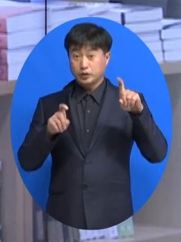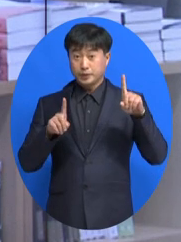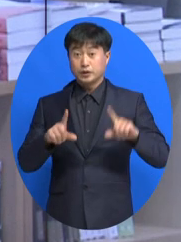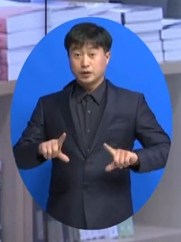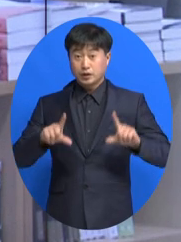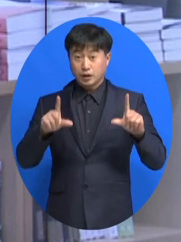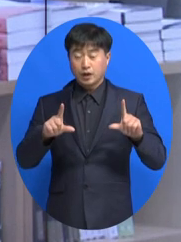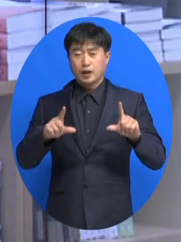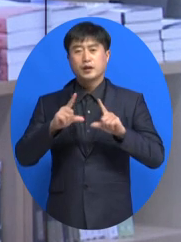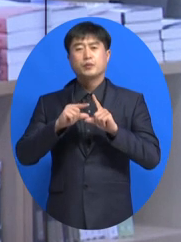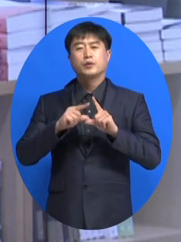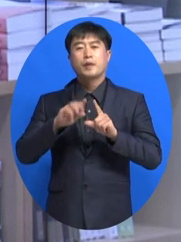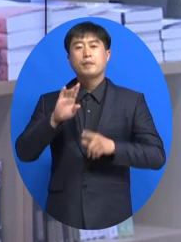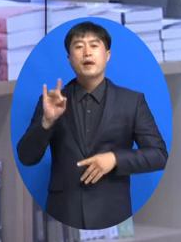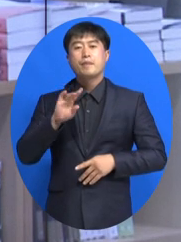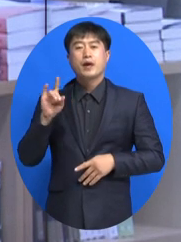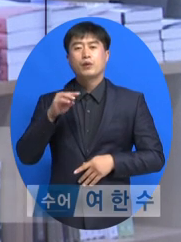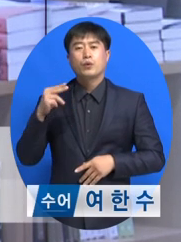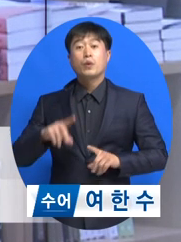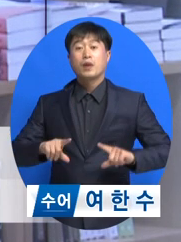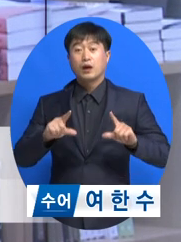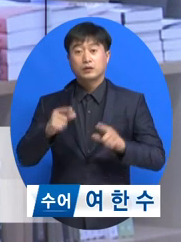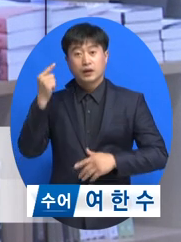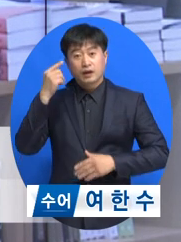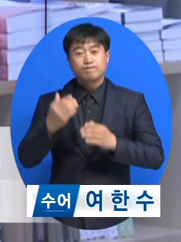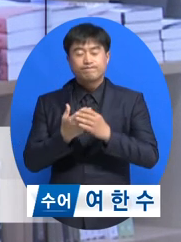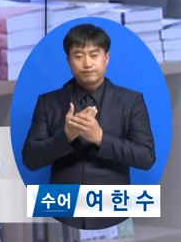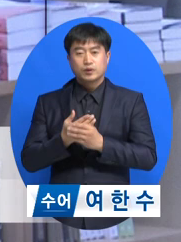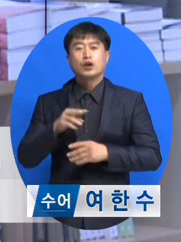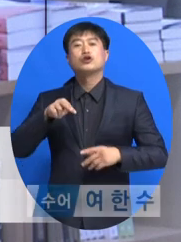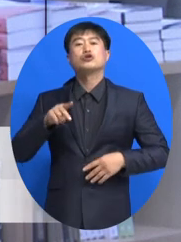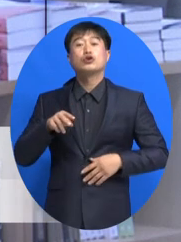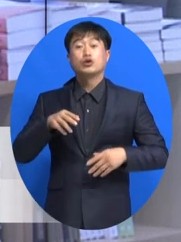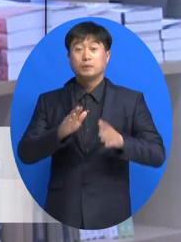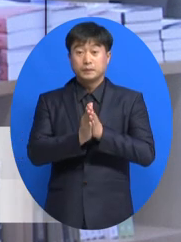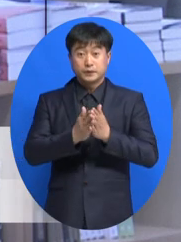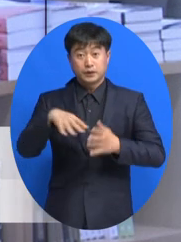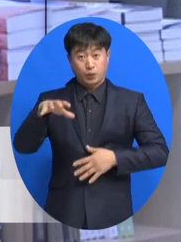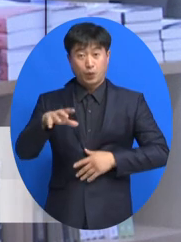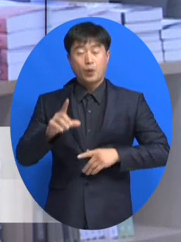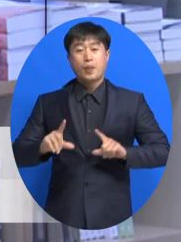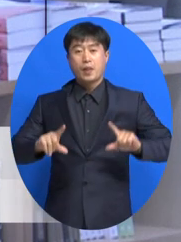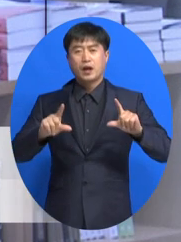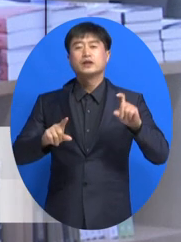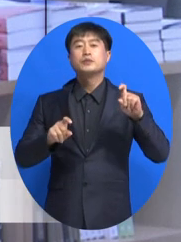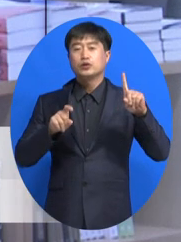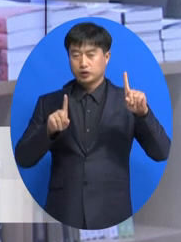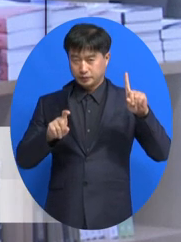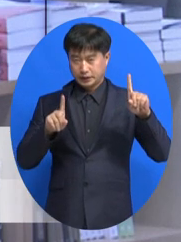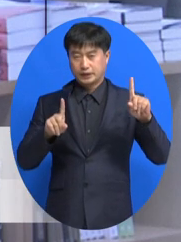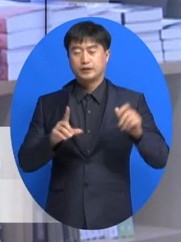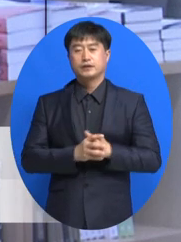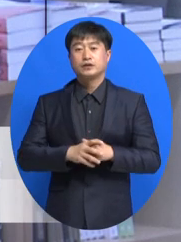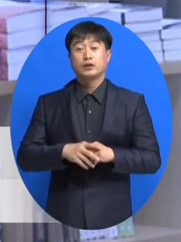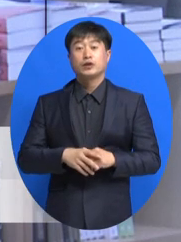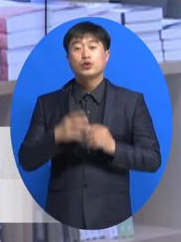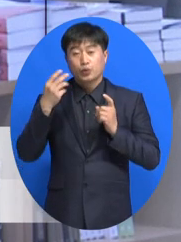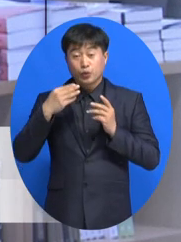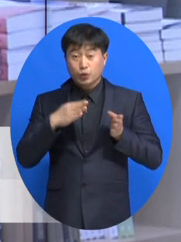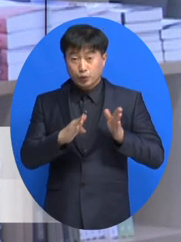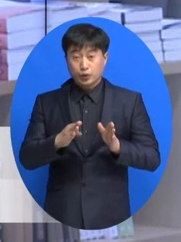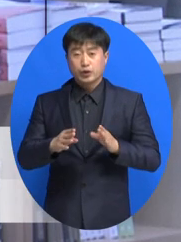11월 11일이라면 대개 빼빼로 데이 생각하기 쉬운데요. 서점의 날도 11월 11일입니다. 경기도는 서점의 날을